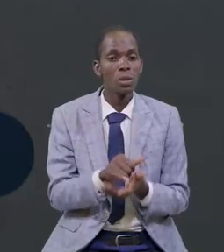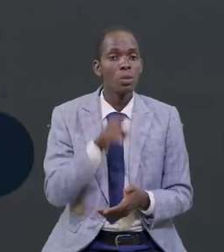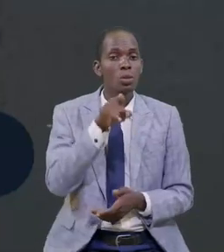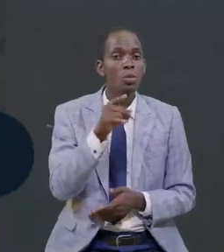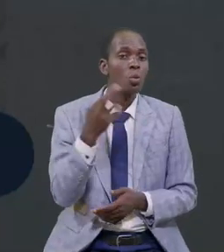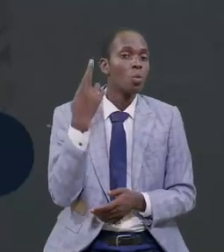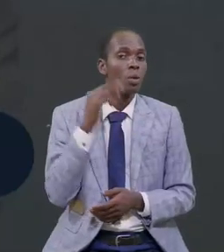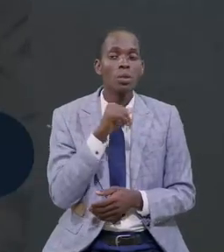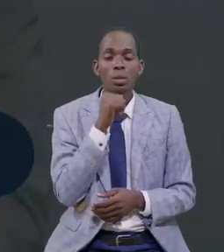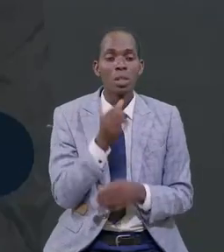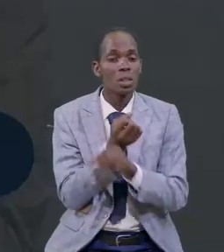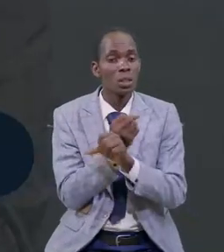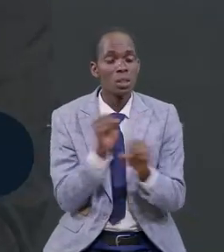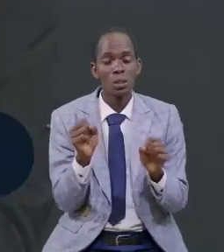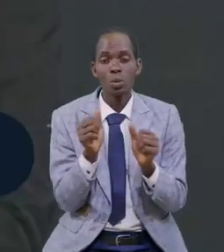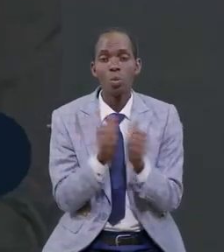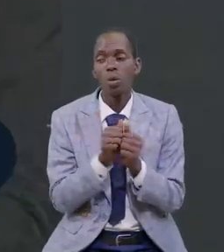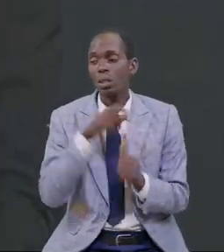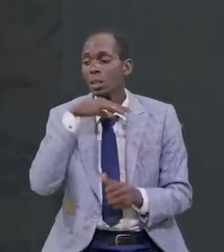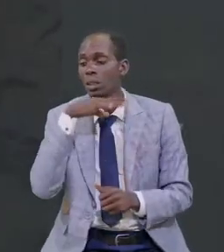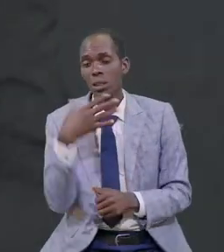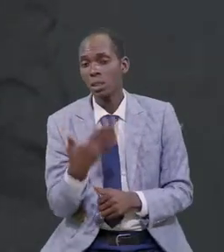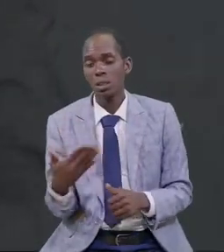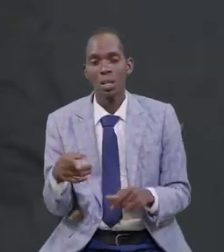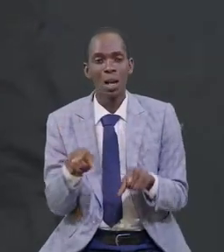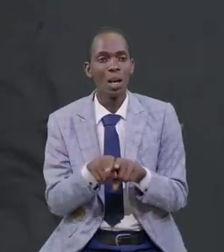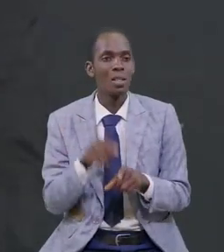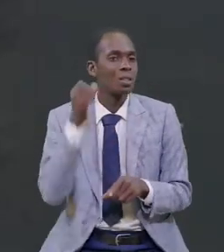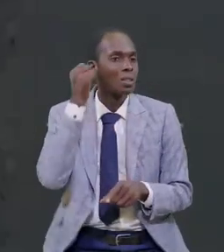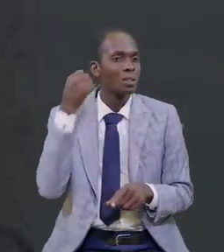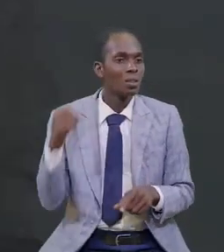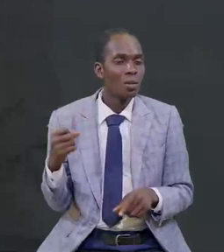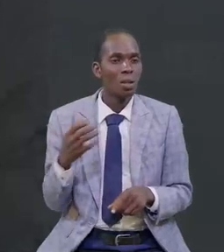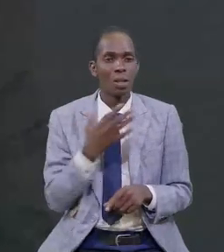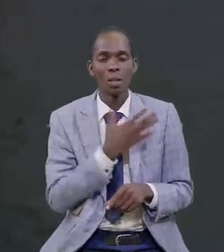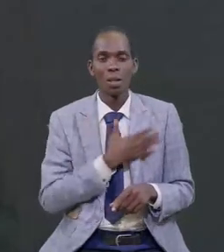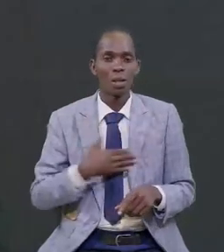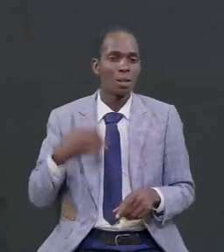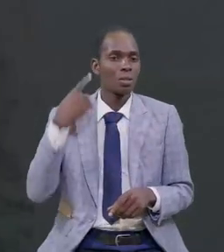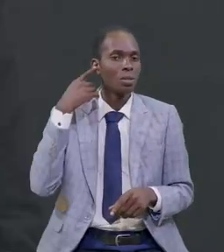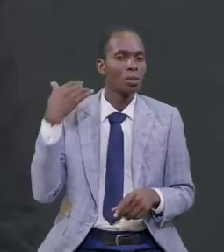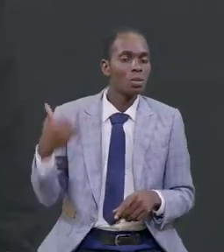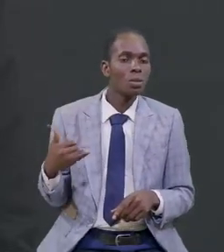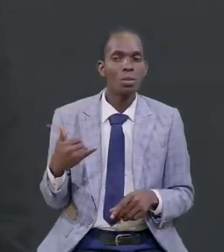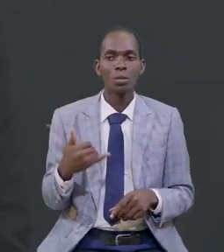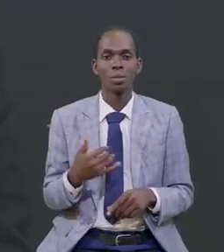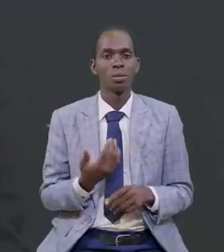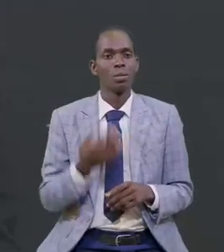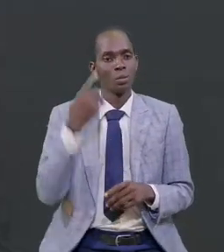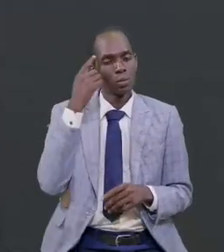par des choses périssables par de l'argent ou de l'or que vous